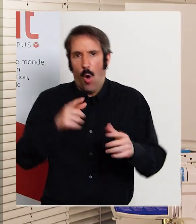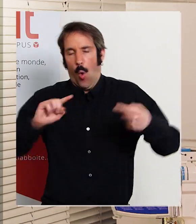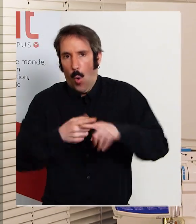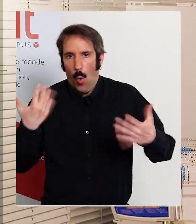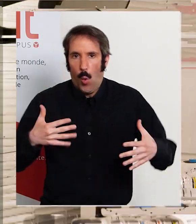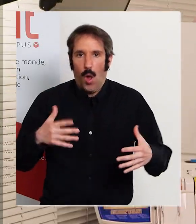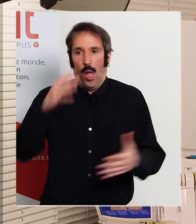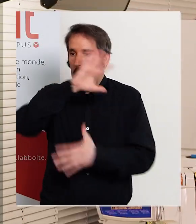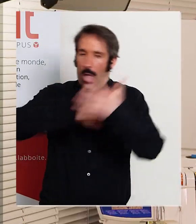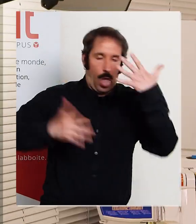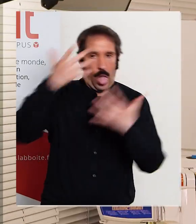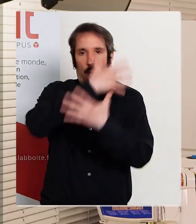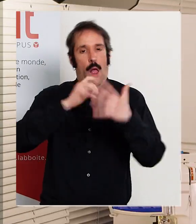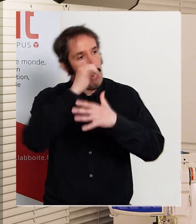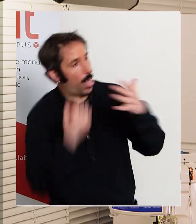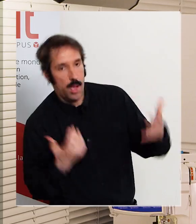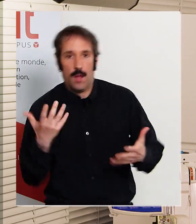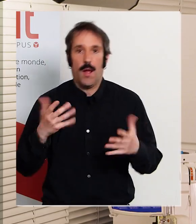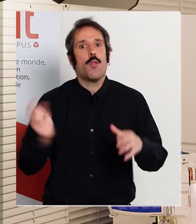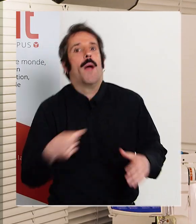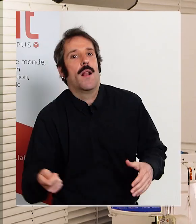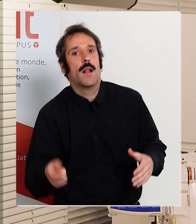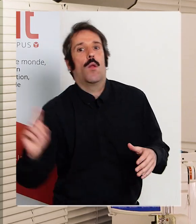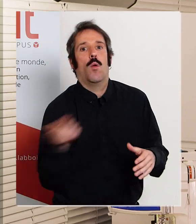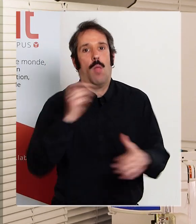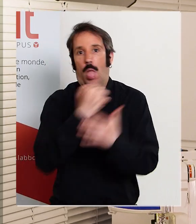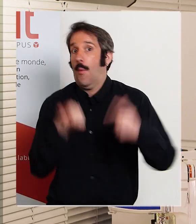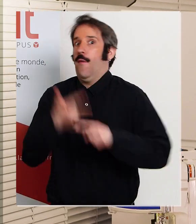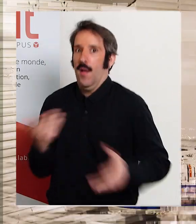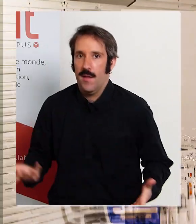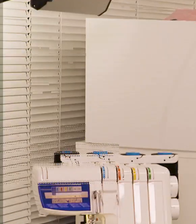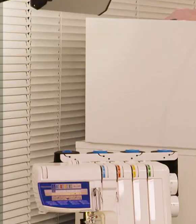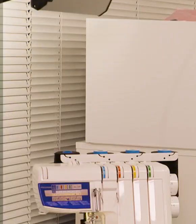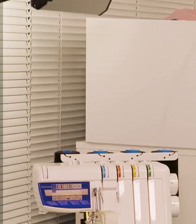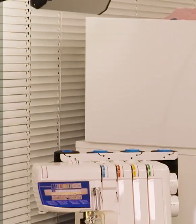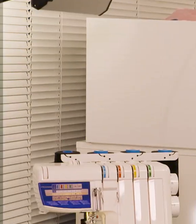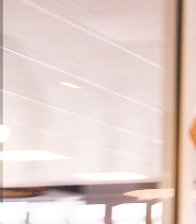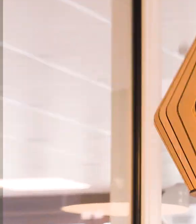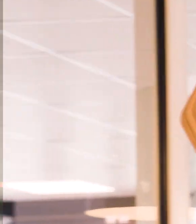très complexe comme plan? Un peu perdu par le plan? Un peu perdu par ce plan? C'est normal, tout le monde s'y perd la première fois.